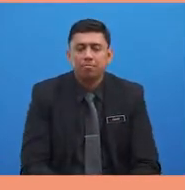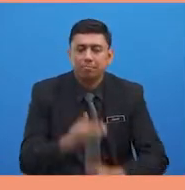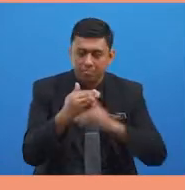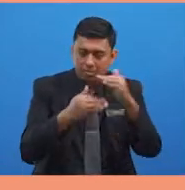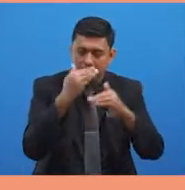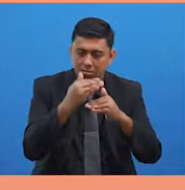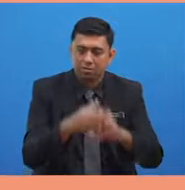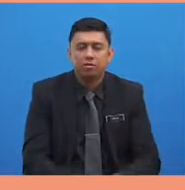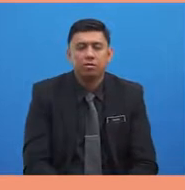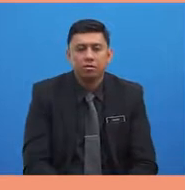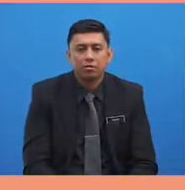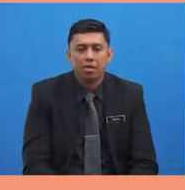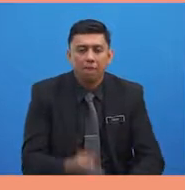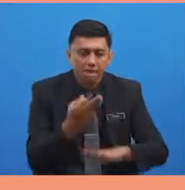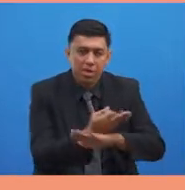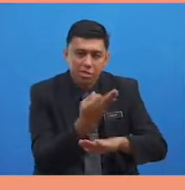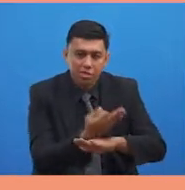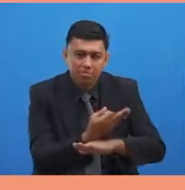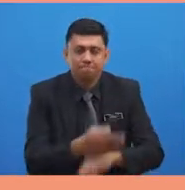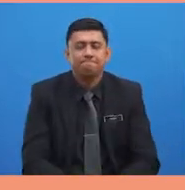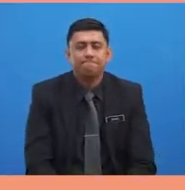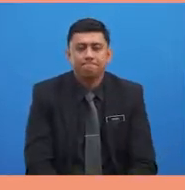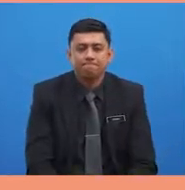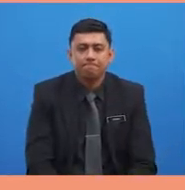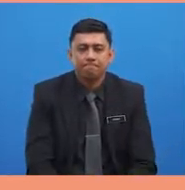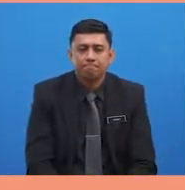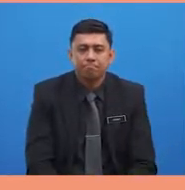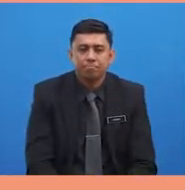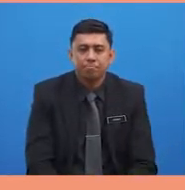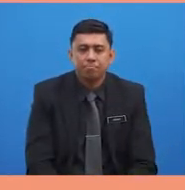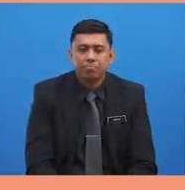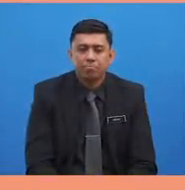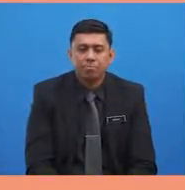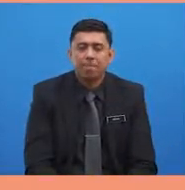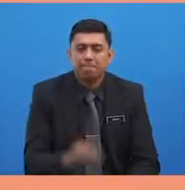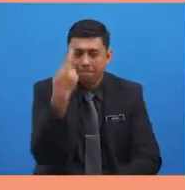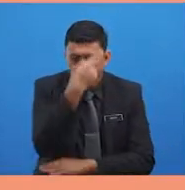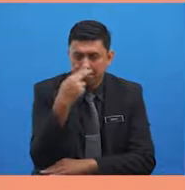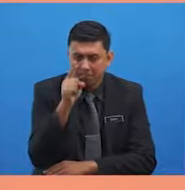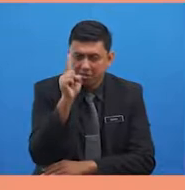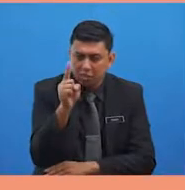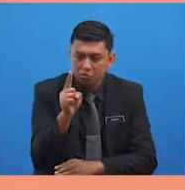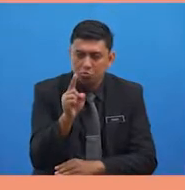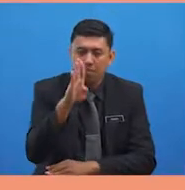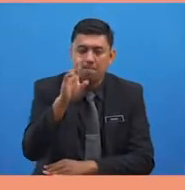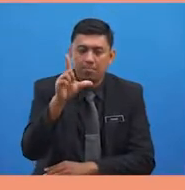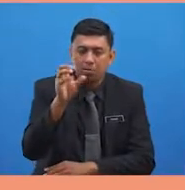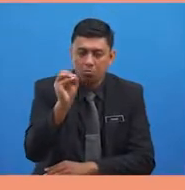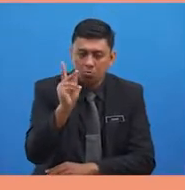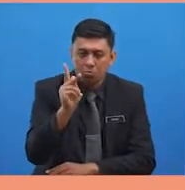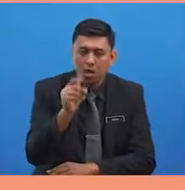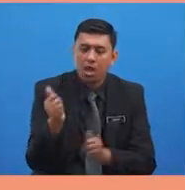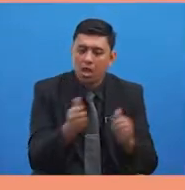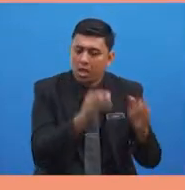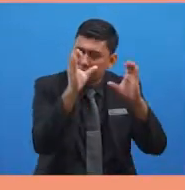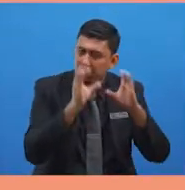Pembinaan subaturcara function. Function atau fungsi merupakan satu blok aturcara